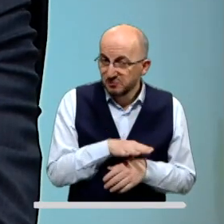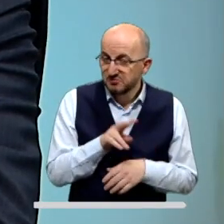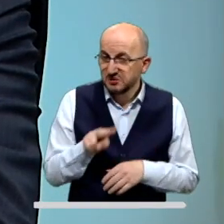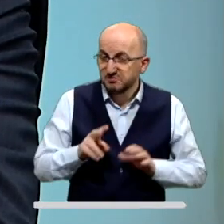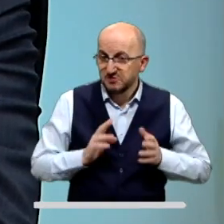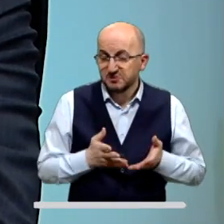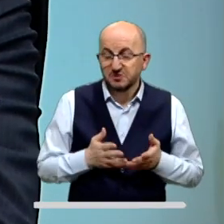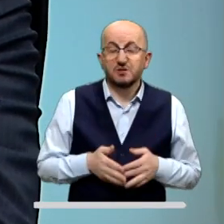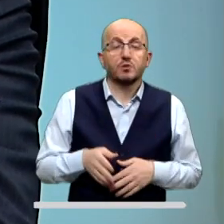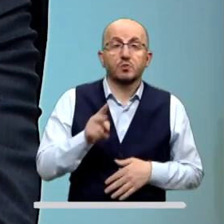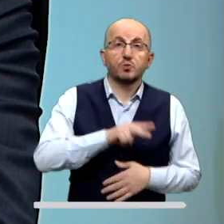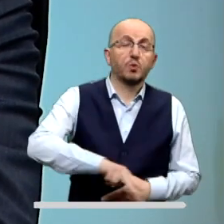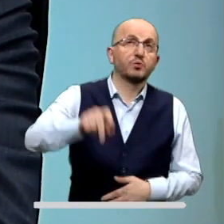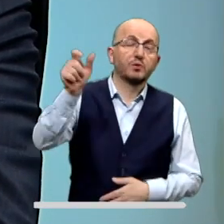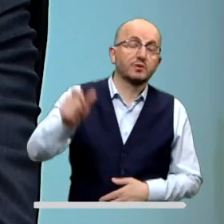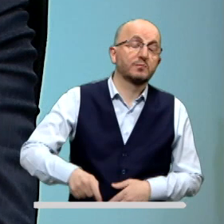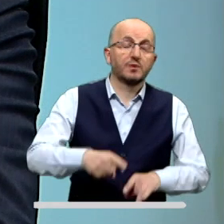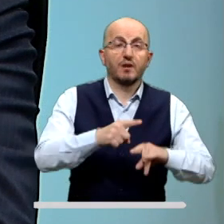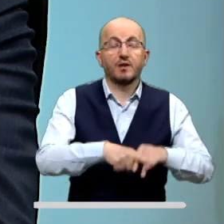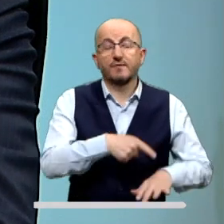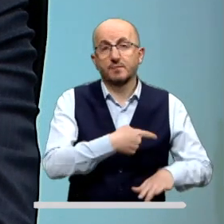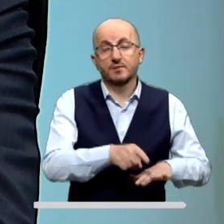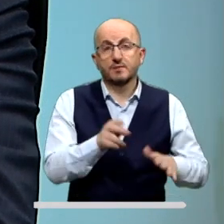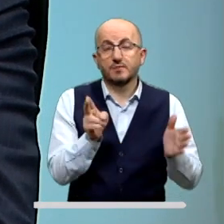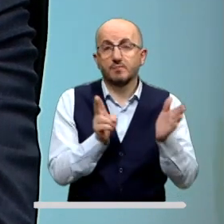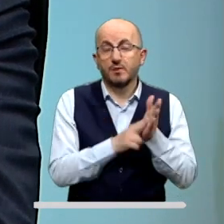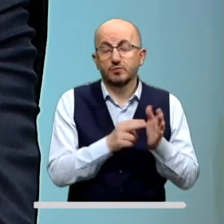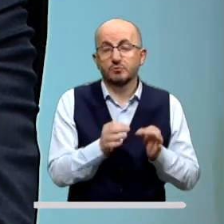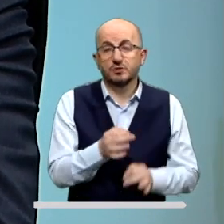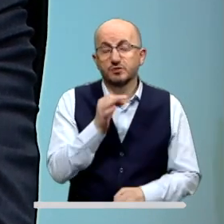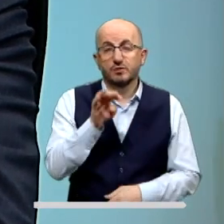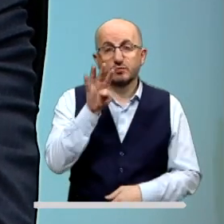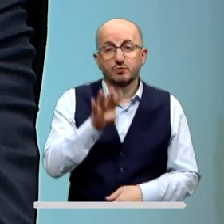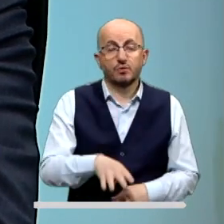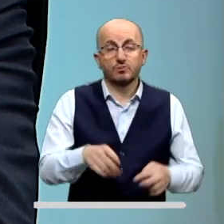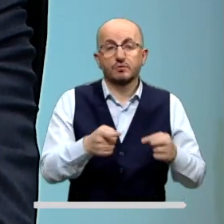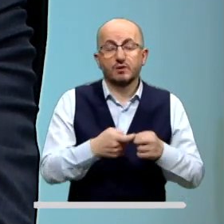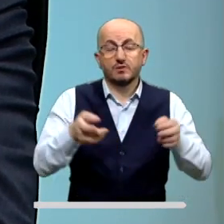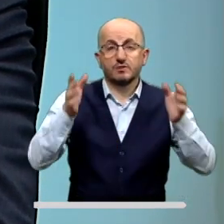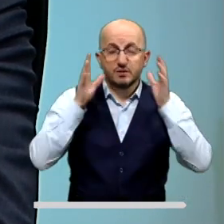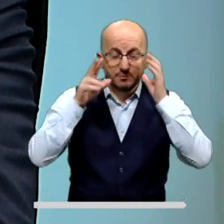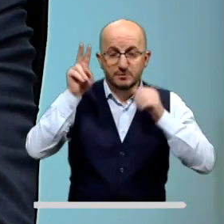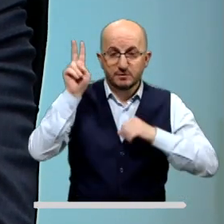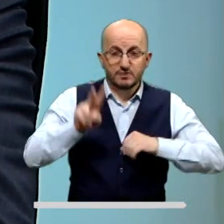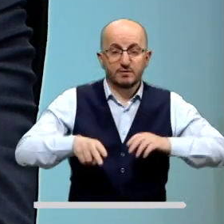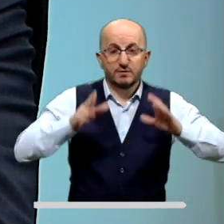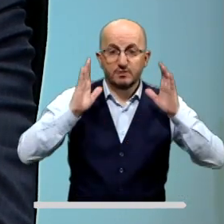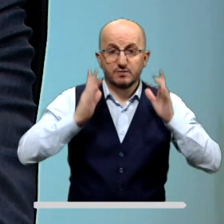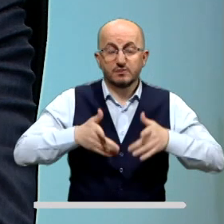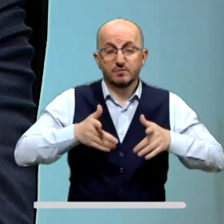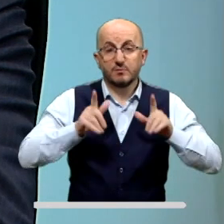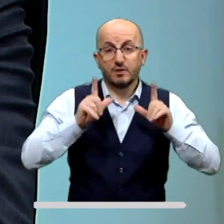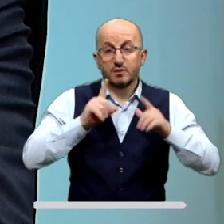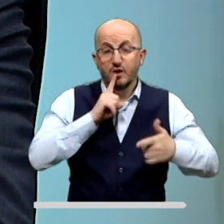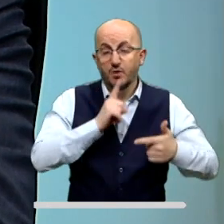kimseler Hanefi mezhebine mensup iseler 4 rekatlık namazları iki rekat olarak kılmaları